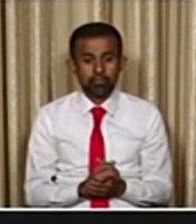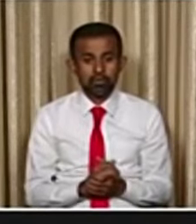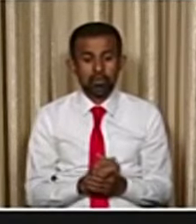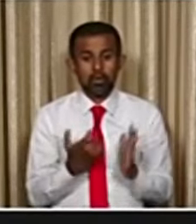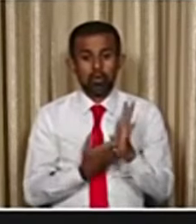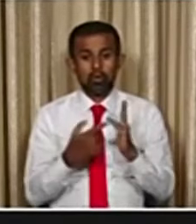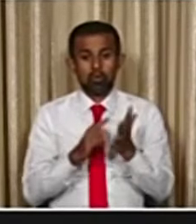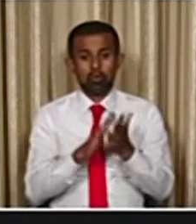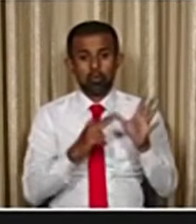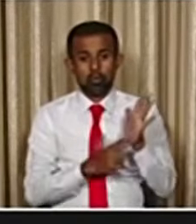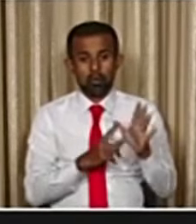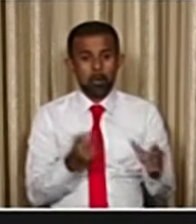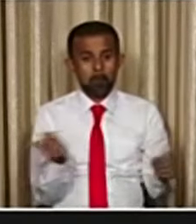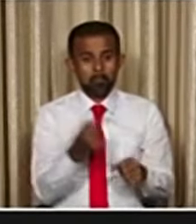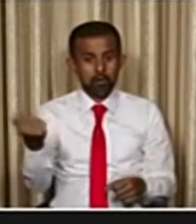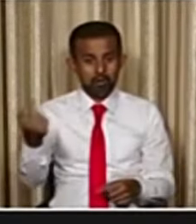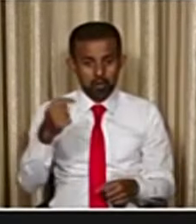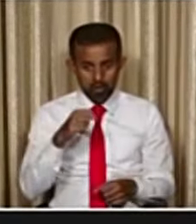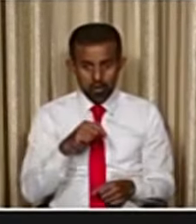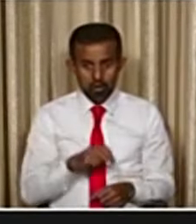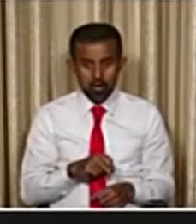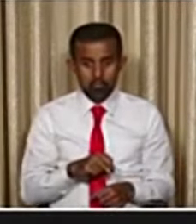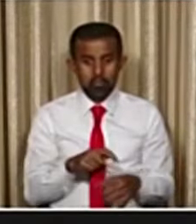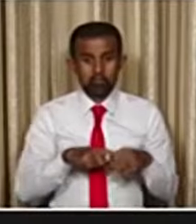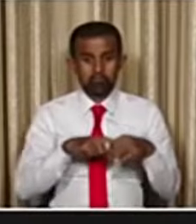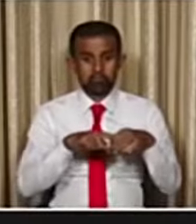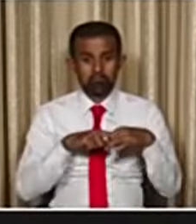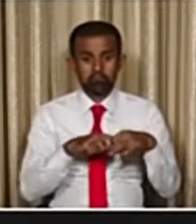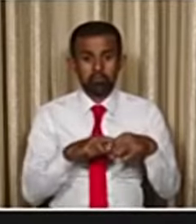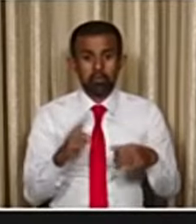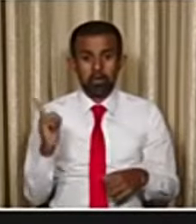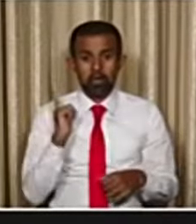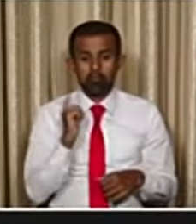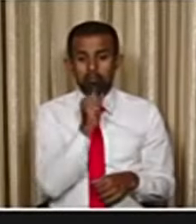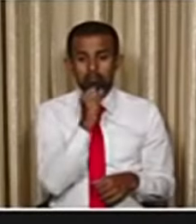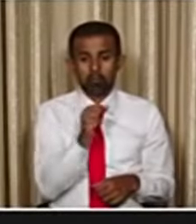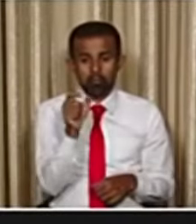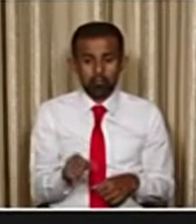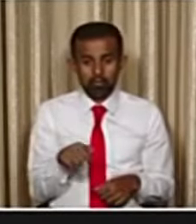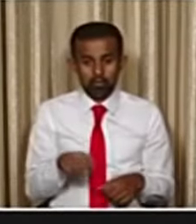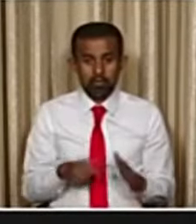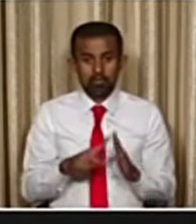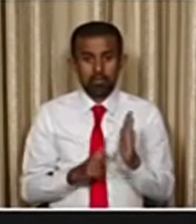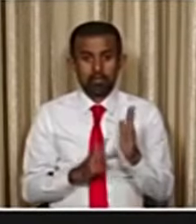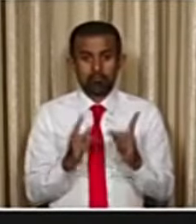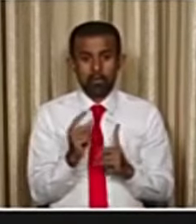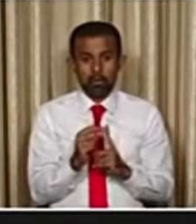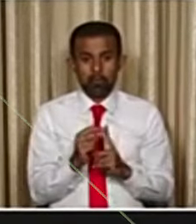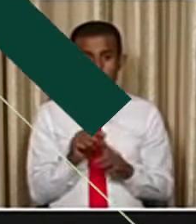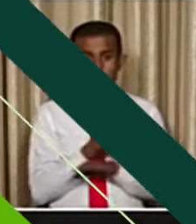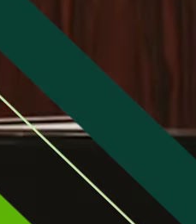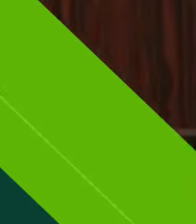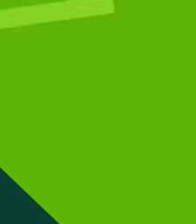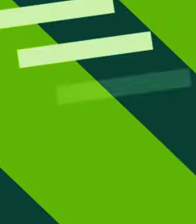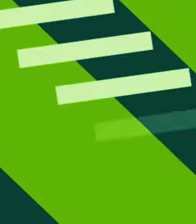රෝහණ විජේවීරෝ මරණ්ඩාපු ඒ ප්‍රශ්න කිරීමල ඉන්න යුදාපුදා විශ්‍රාමිකයොත් අද ජේවිපි කදවුරේ ජේවිපි ස්ටේජ්